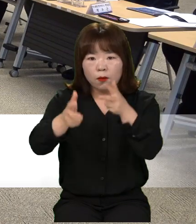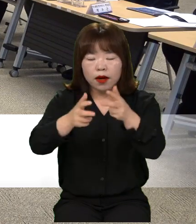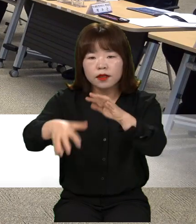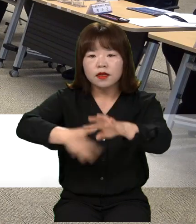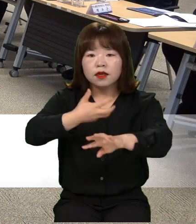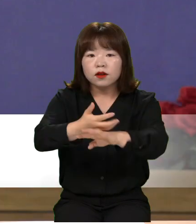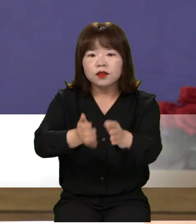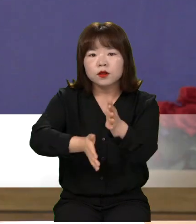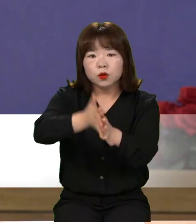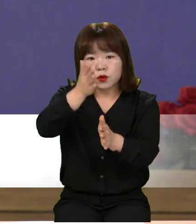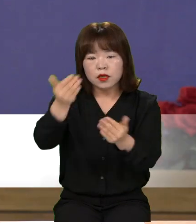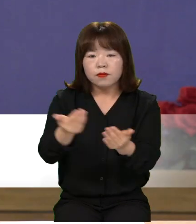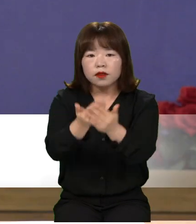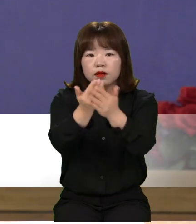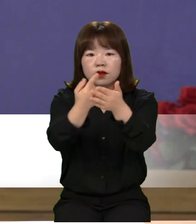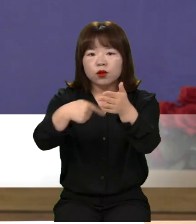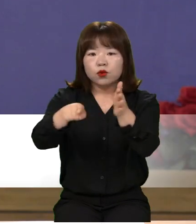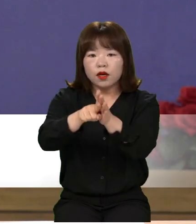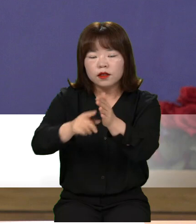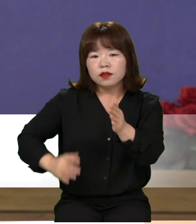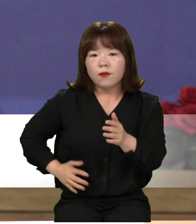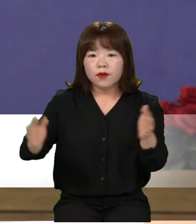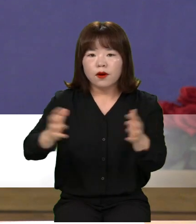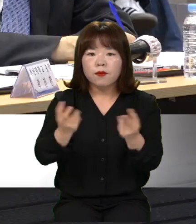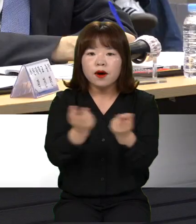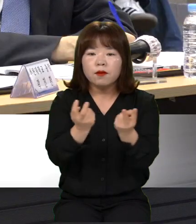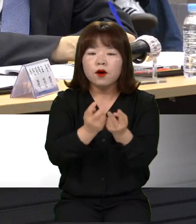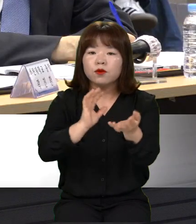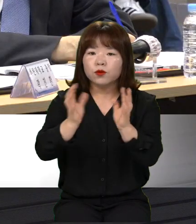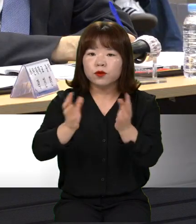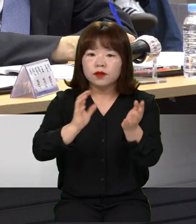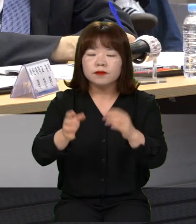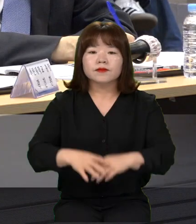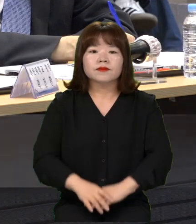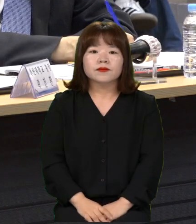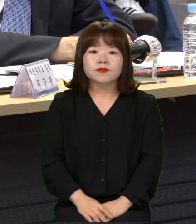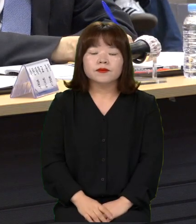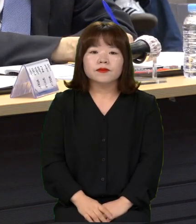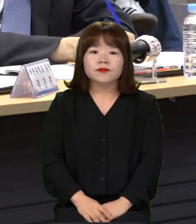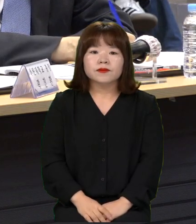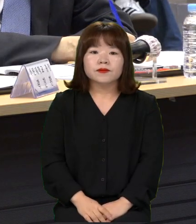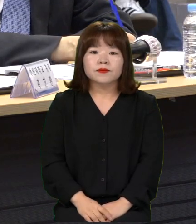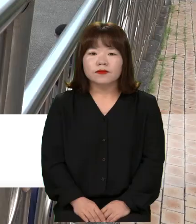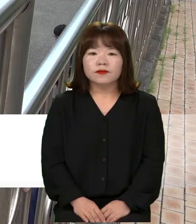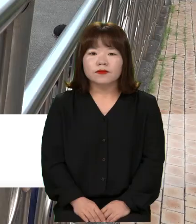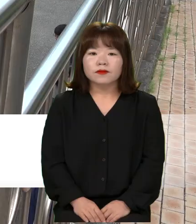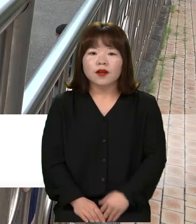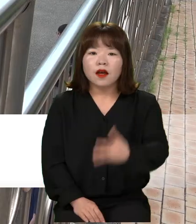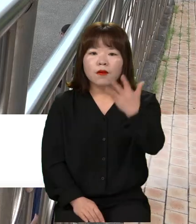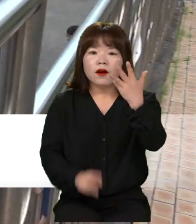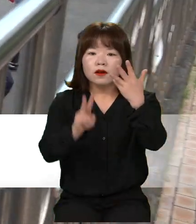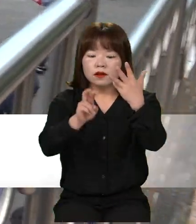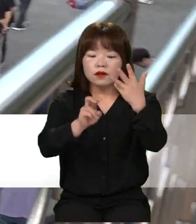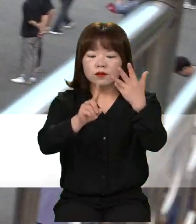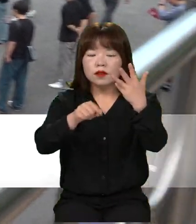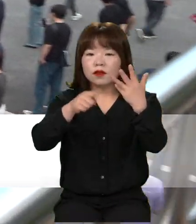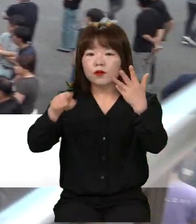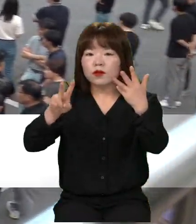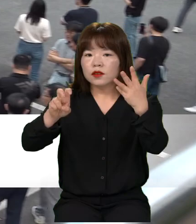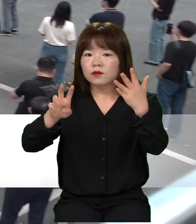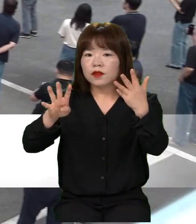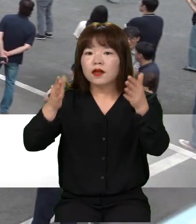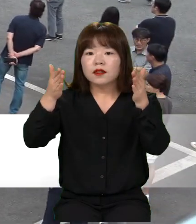신산업기반의 글로벌 첨단산업 혁신도시 도약을 위한 협업 방안을 논의했습니다 포항시는